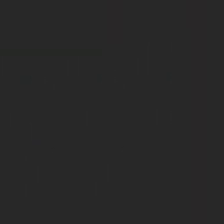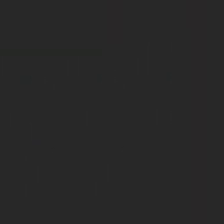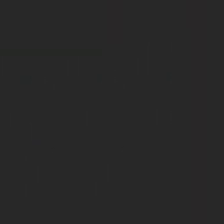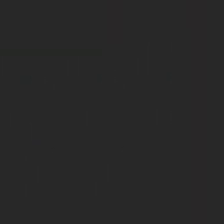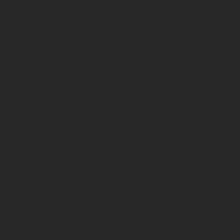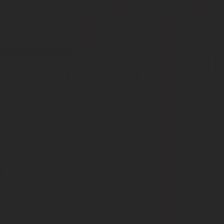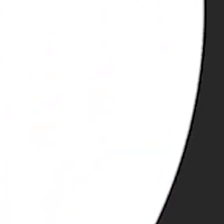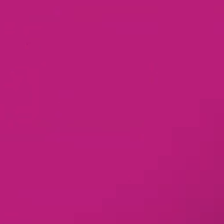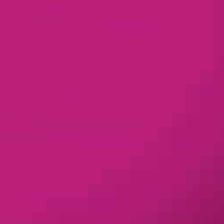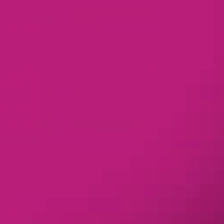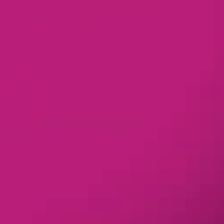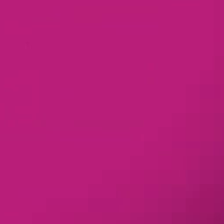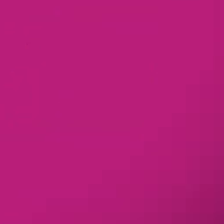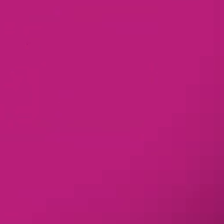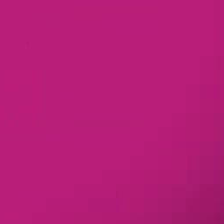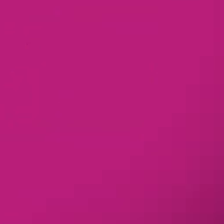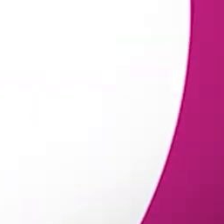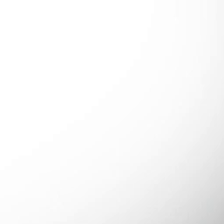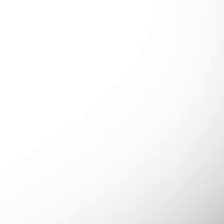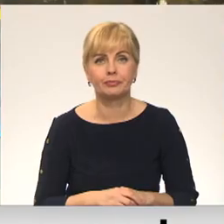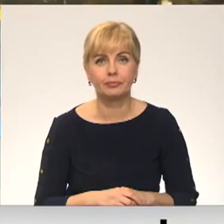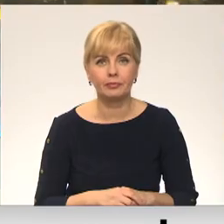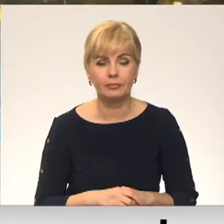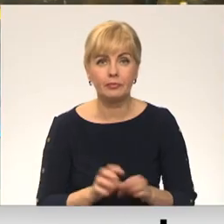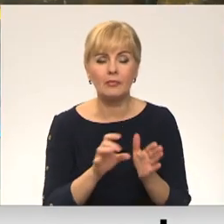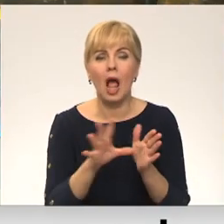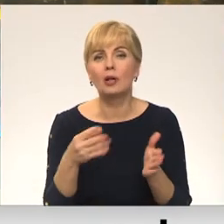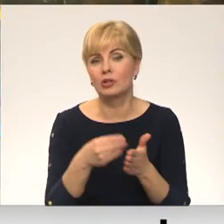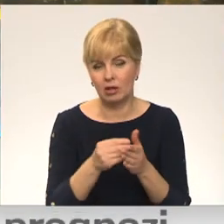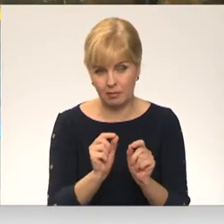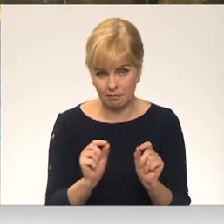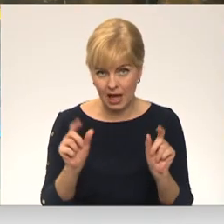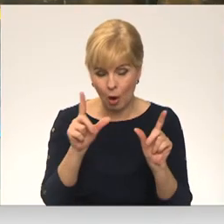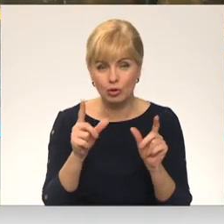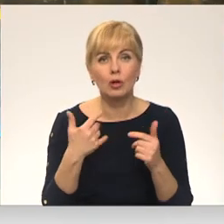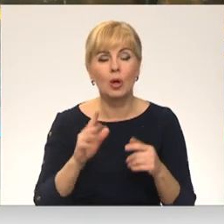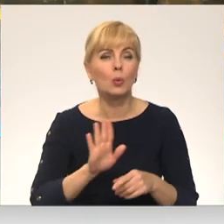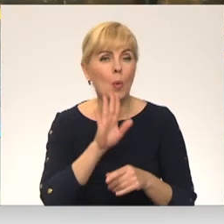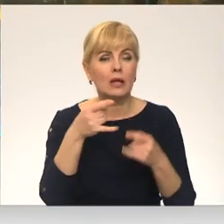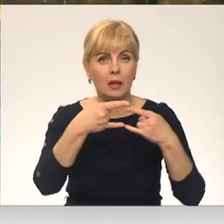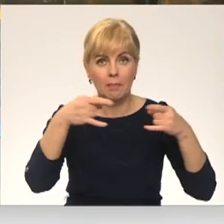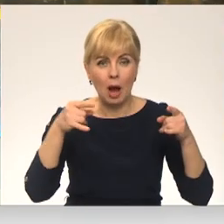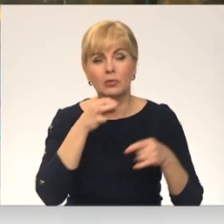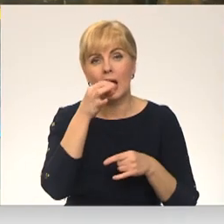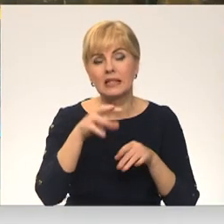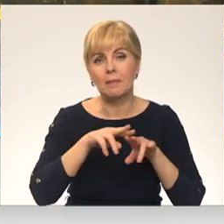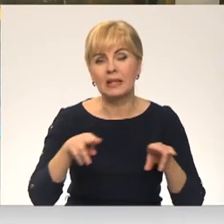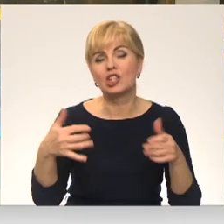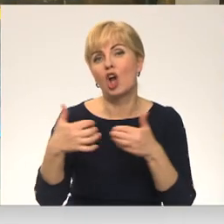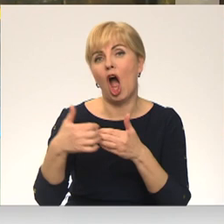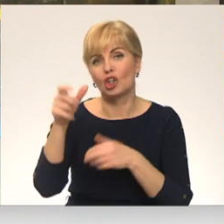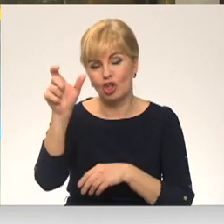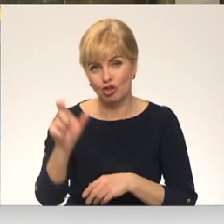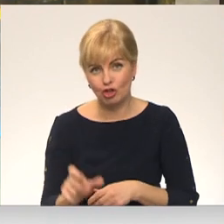Re, viss ēters ir te! Elektrības cenas augs. Tā šodien raidījumā rīta panorāmas sacīja ministru prezidents